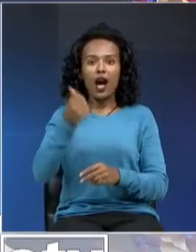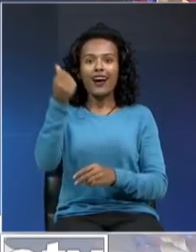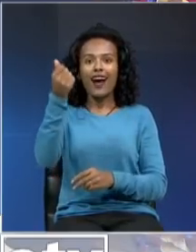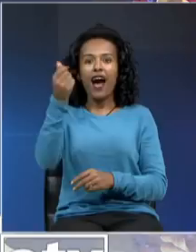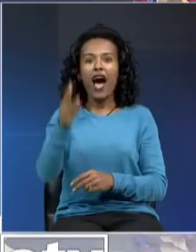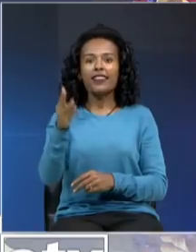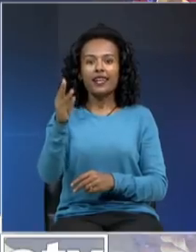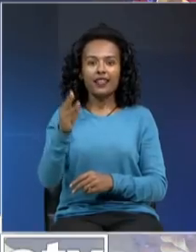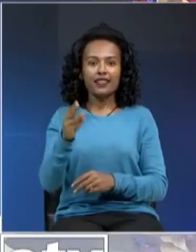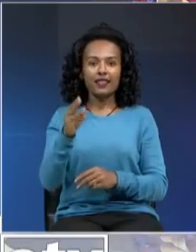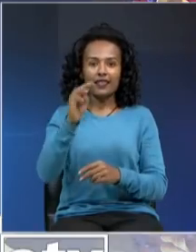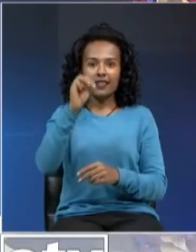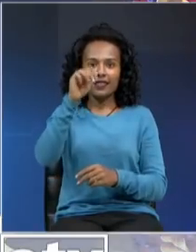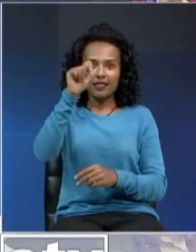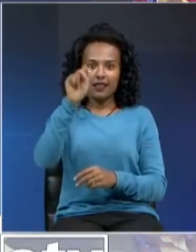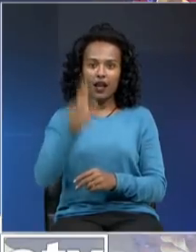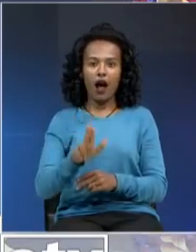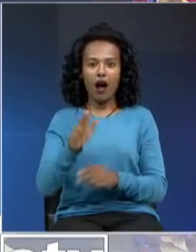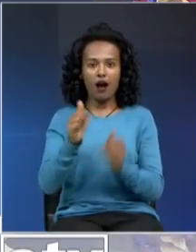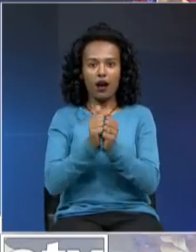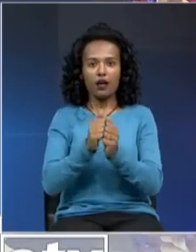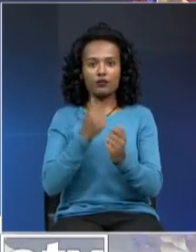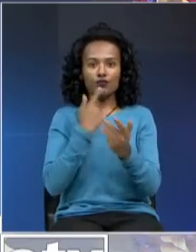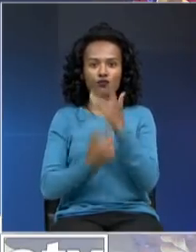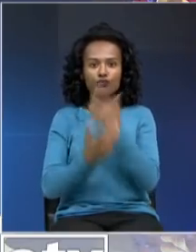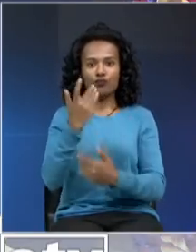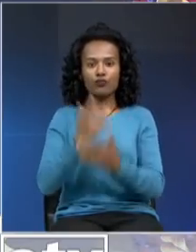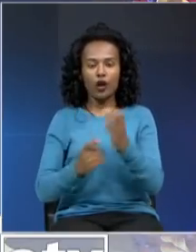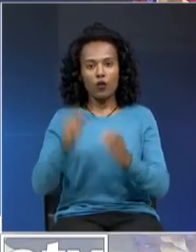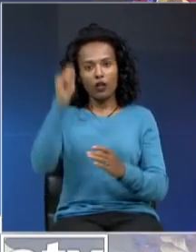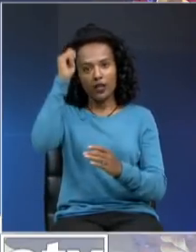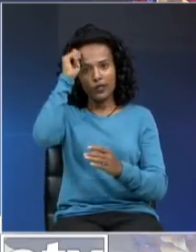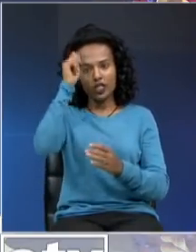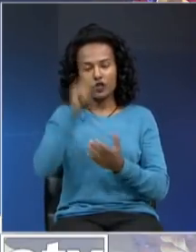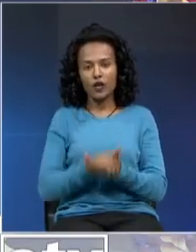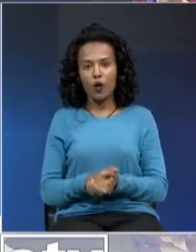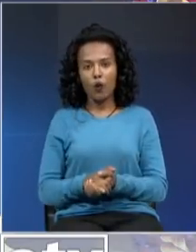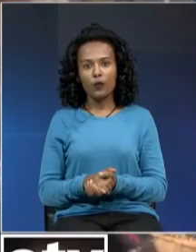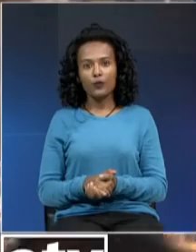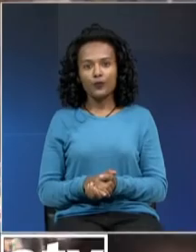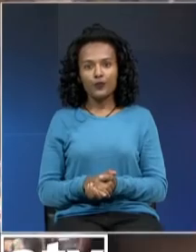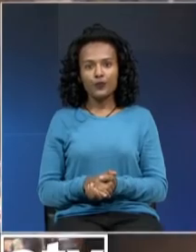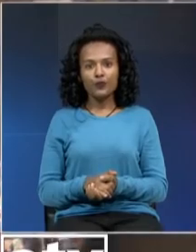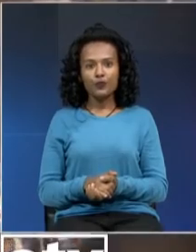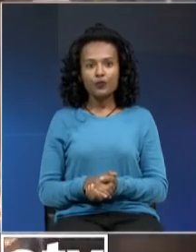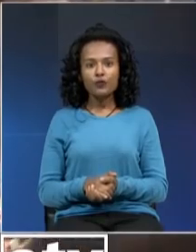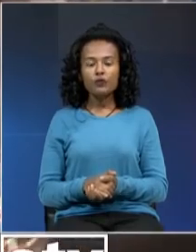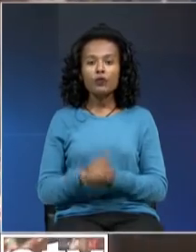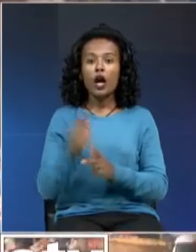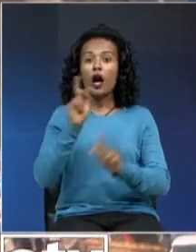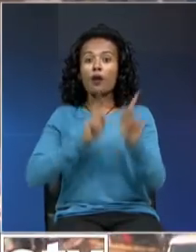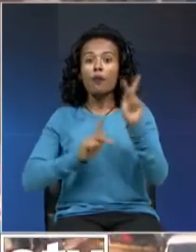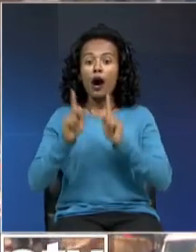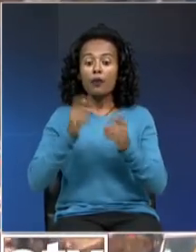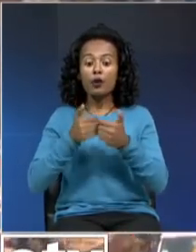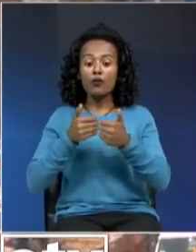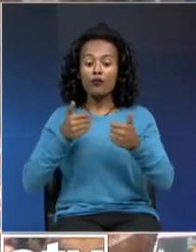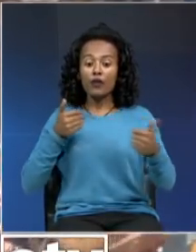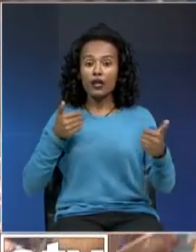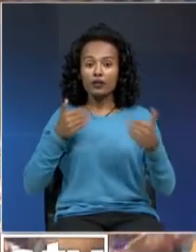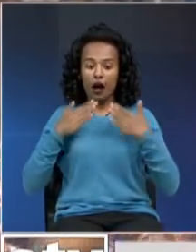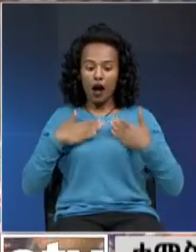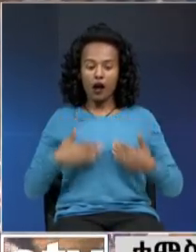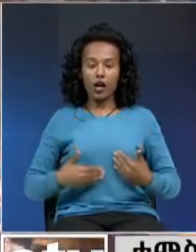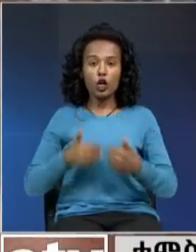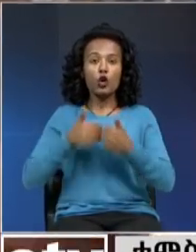ተራ የነጋዴ ተወካዮች ጋር ውይይት አካሂዷል። ተጨማሪው ተመስገን ሽፈራው። ማህበራዊ ፈቀቅታ ወይንም